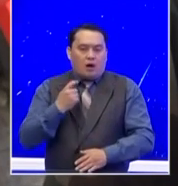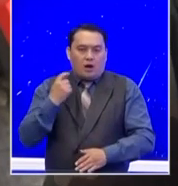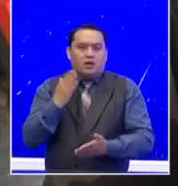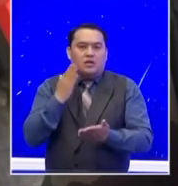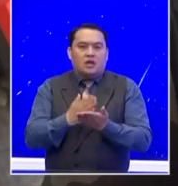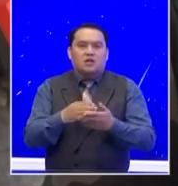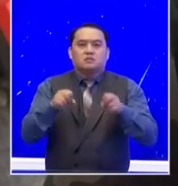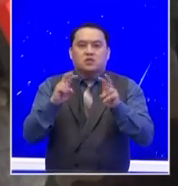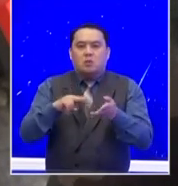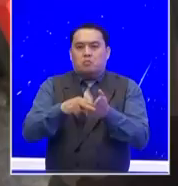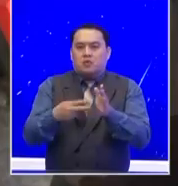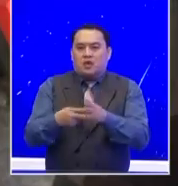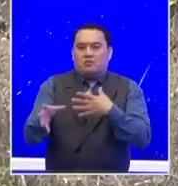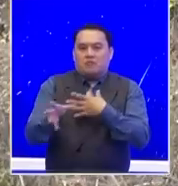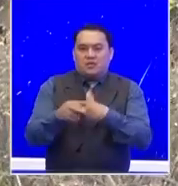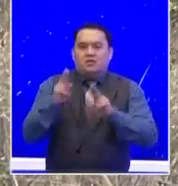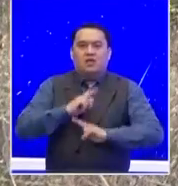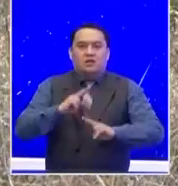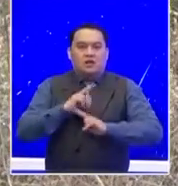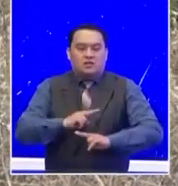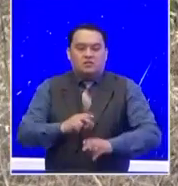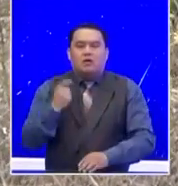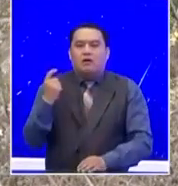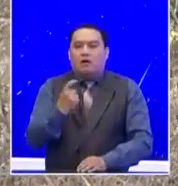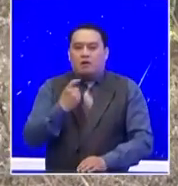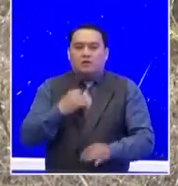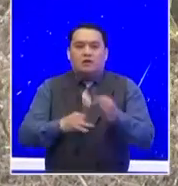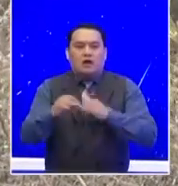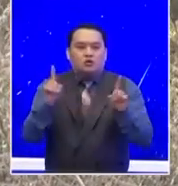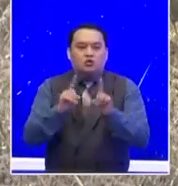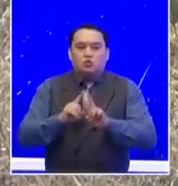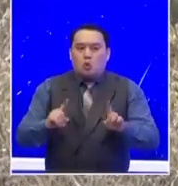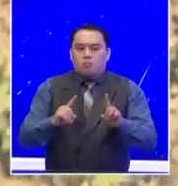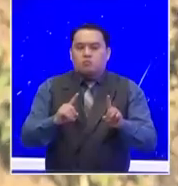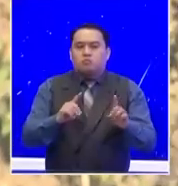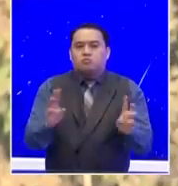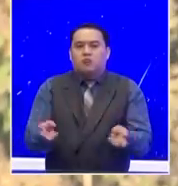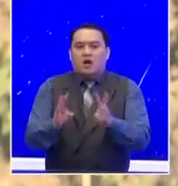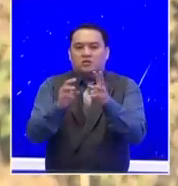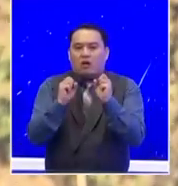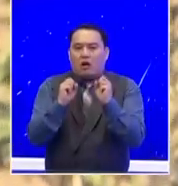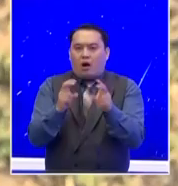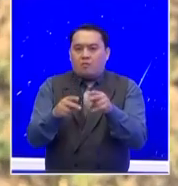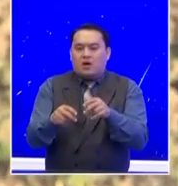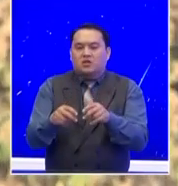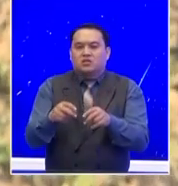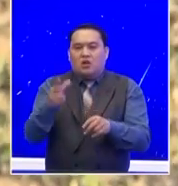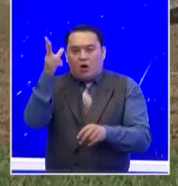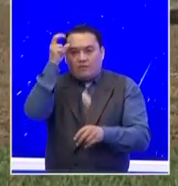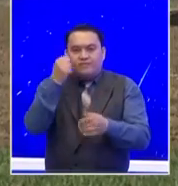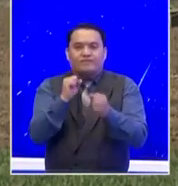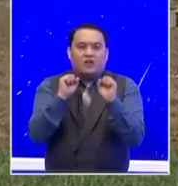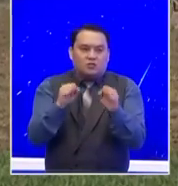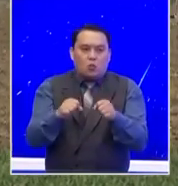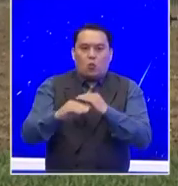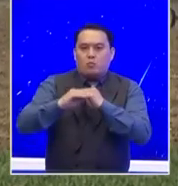имеем специальный план взаимодействия. О крестьянских хозяйствах разговор особый. Пожары – наибольшая опасность для зерновых культур, в связи с чем